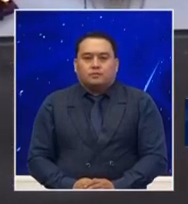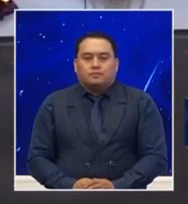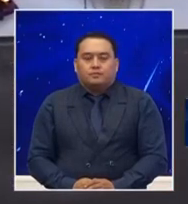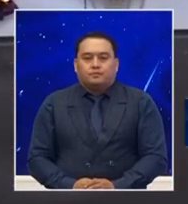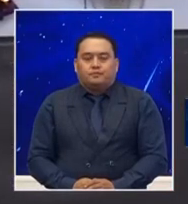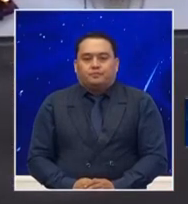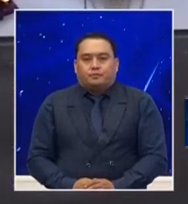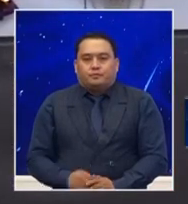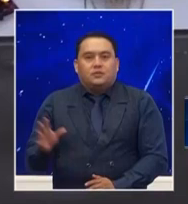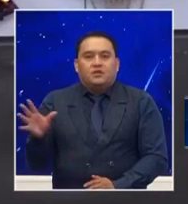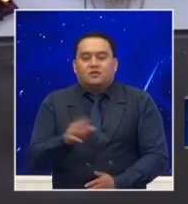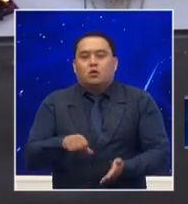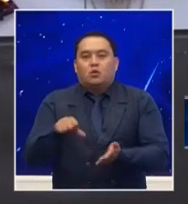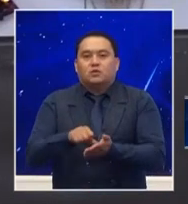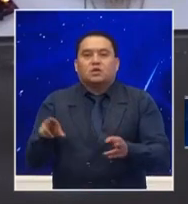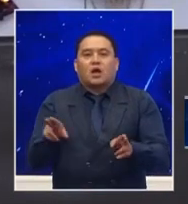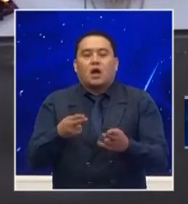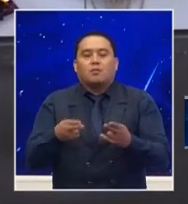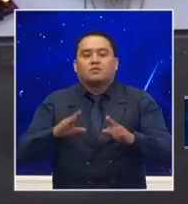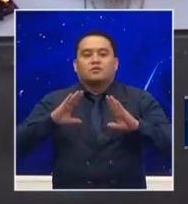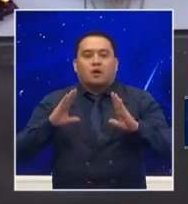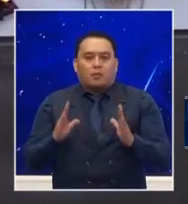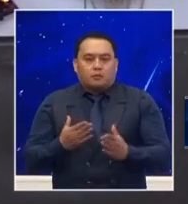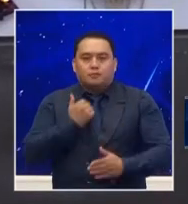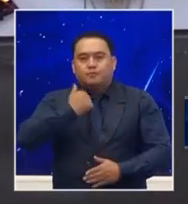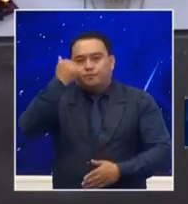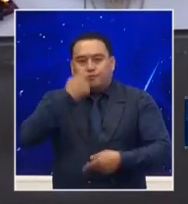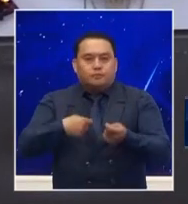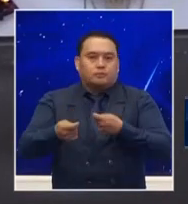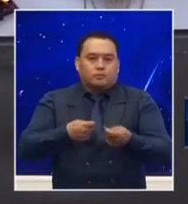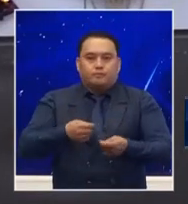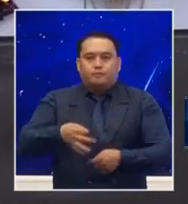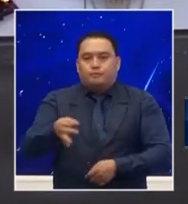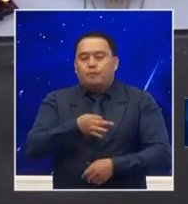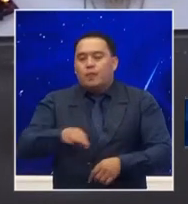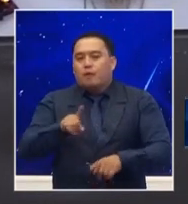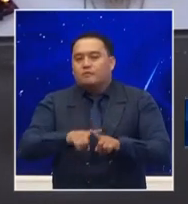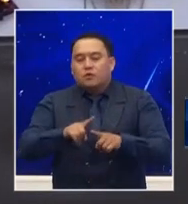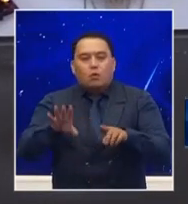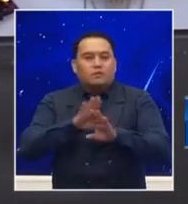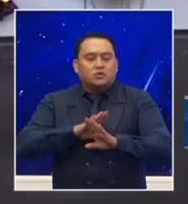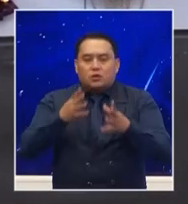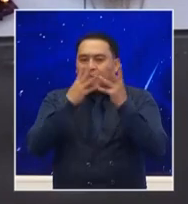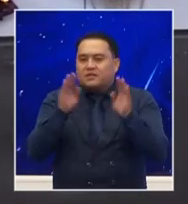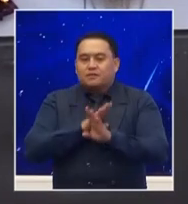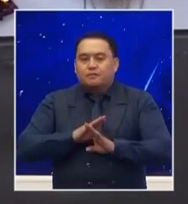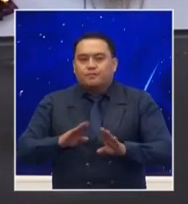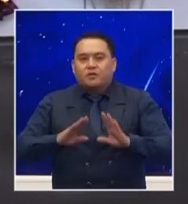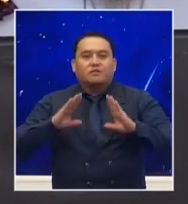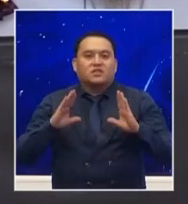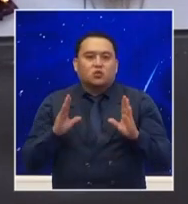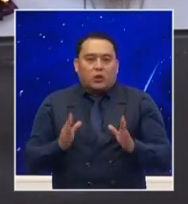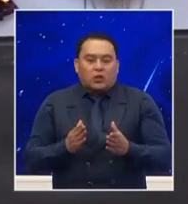От имени всех участников декабрьских событий выражаю благодарность руководству области. Спасибо, что не забываете о нас, несмотря на